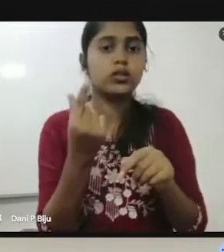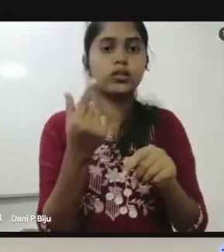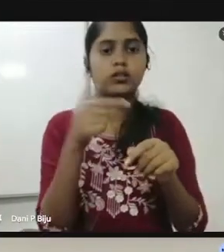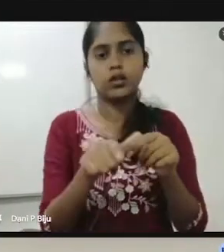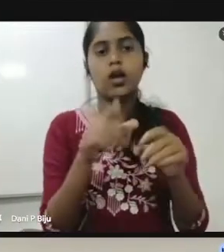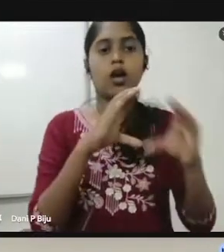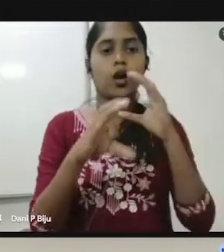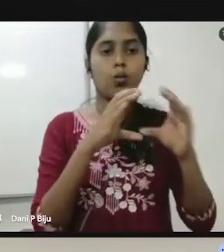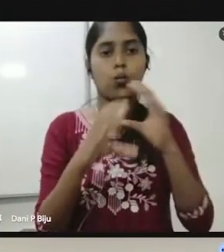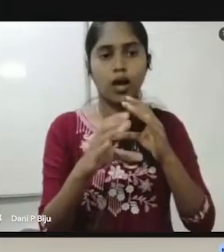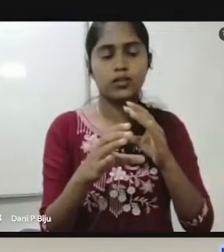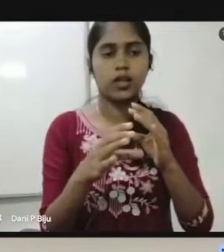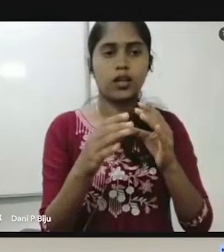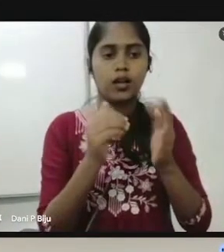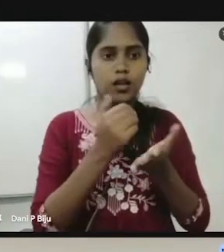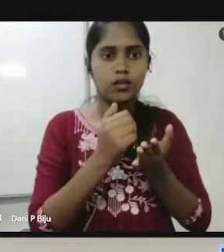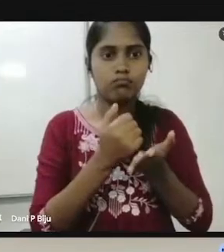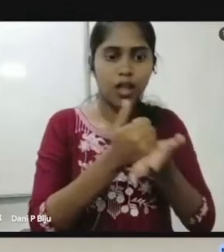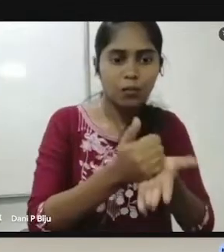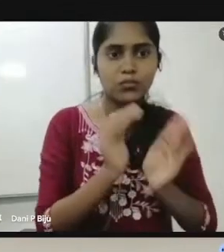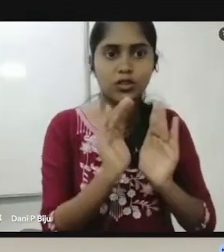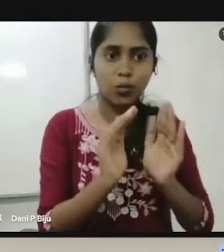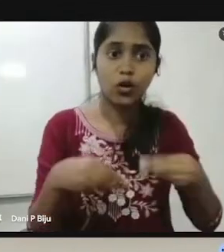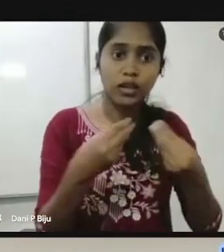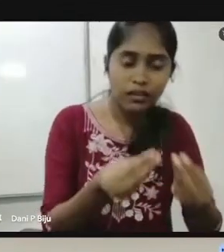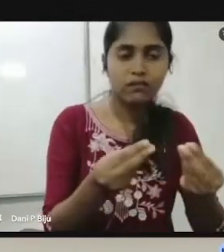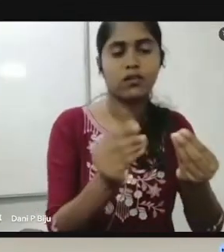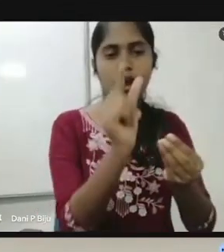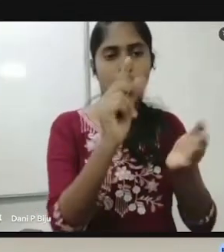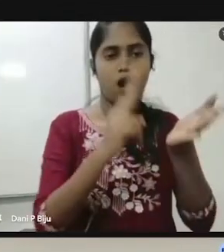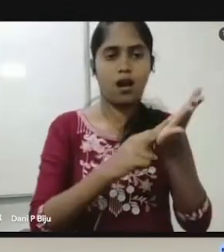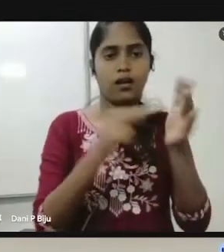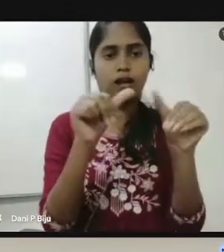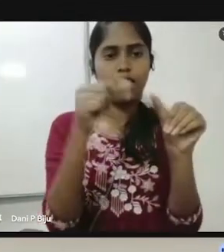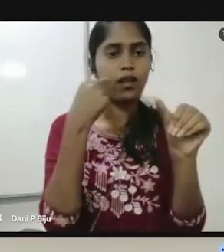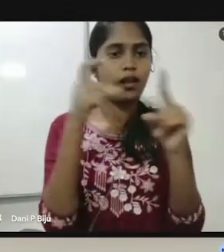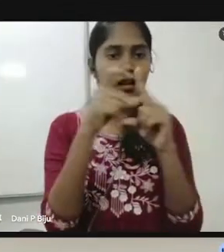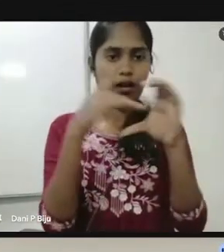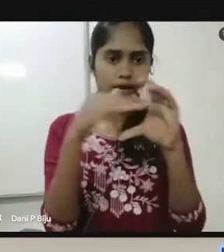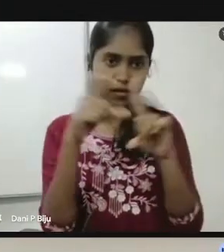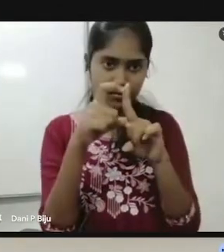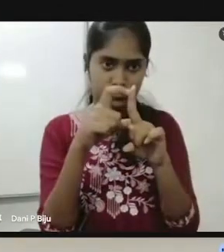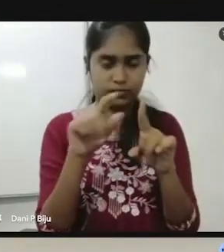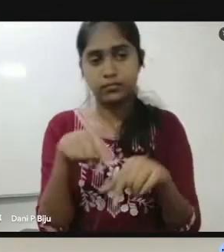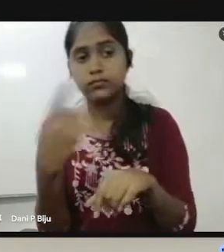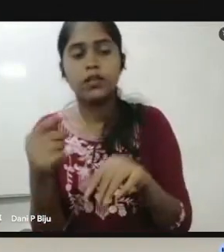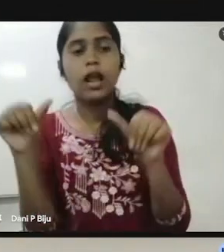ഉൾപ്പെടുന്നതാണ്. അതേസമയം എയ്ഡഡ് AAC എന്ന് പറഞ്ഞാൽ നമുക്ക് ഒരു എക്സ്റ്റേണൽ ഉപകരണം ഉപയോഗിച്ച്